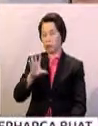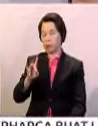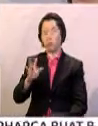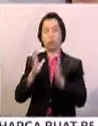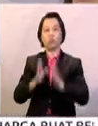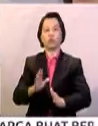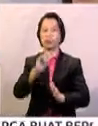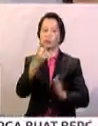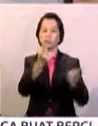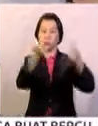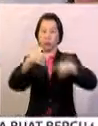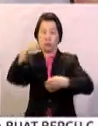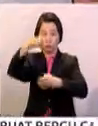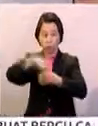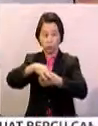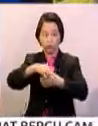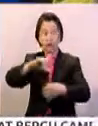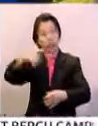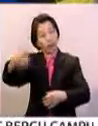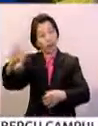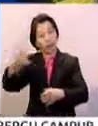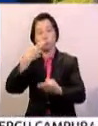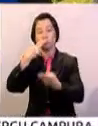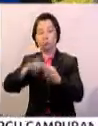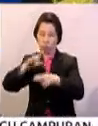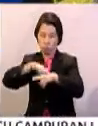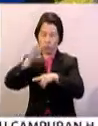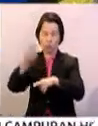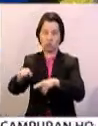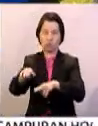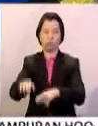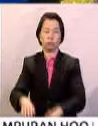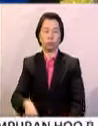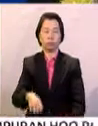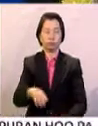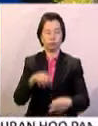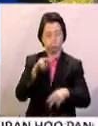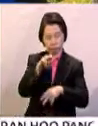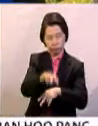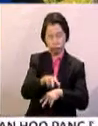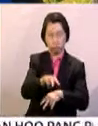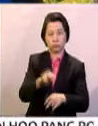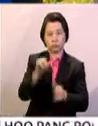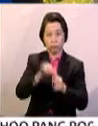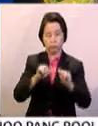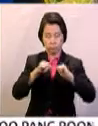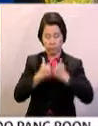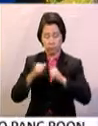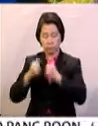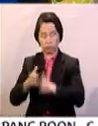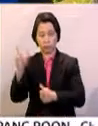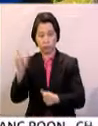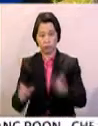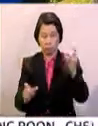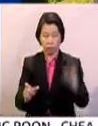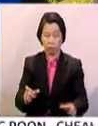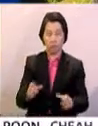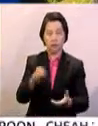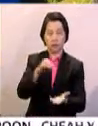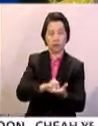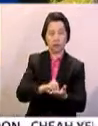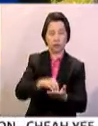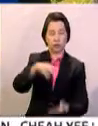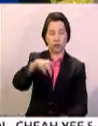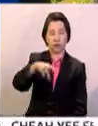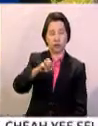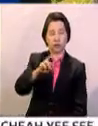selainnya mengundi secara undi pos. Baik, proses pengundian awal telah disaksikan oleh setiap ejen calon yang bertanding di PRK Dun